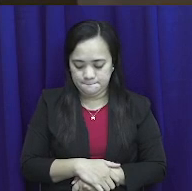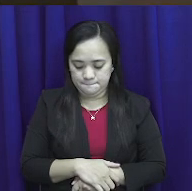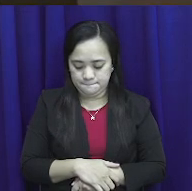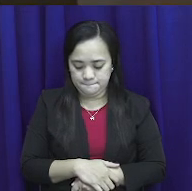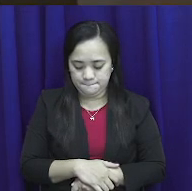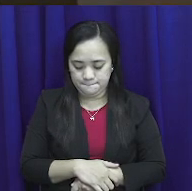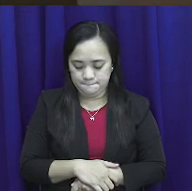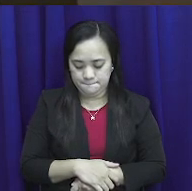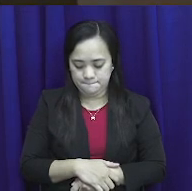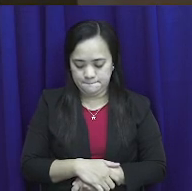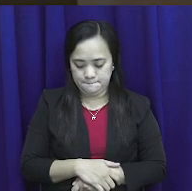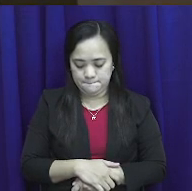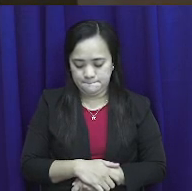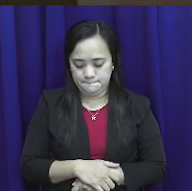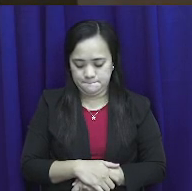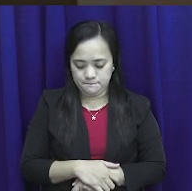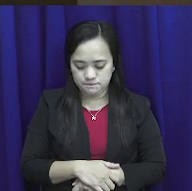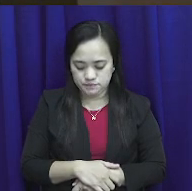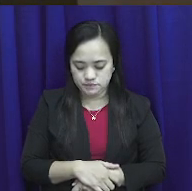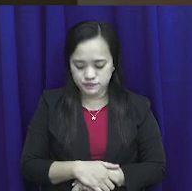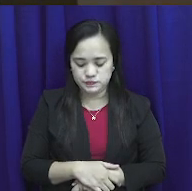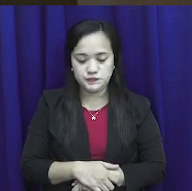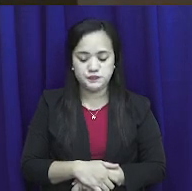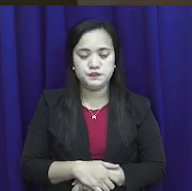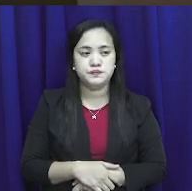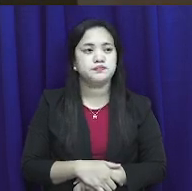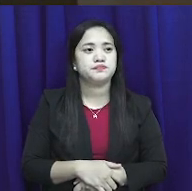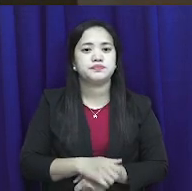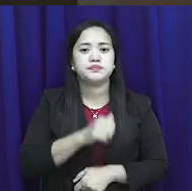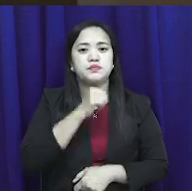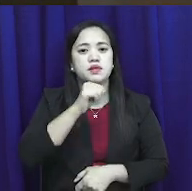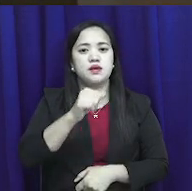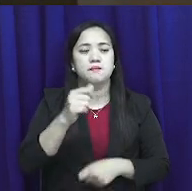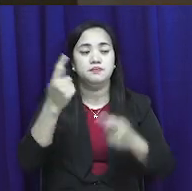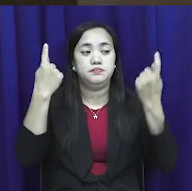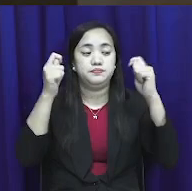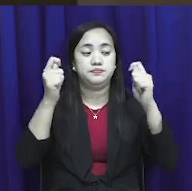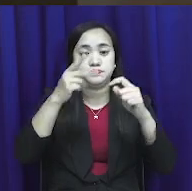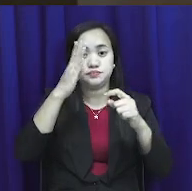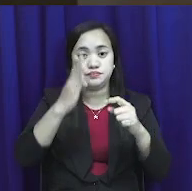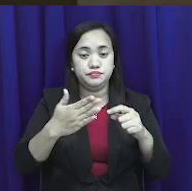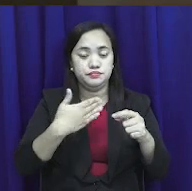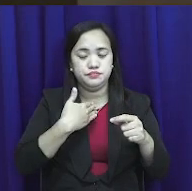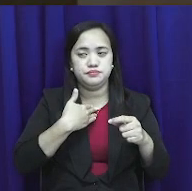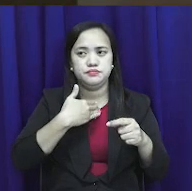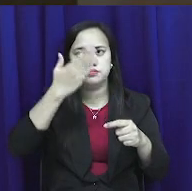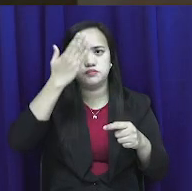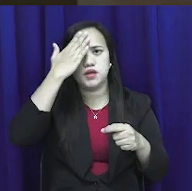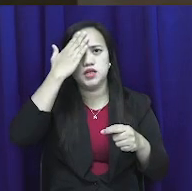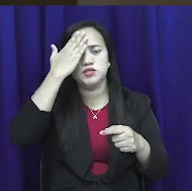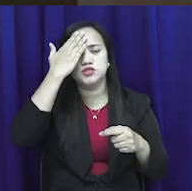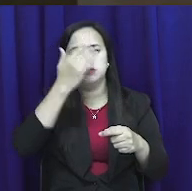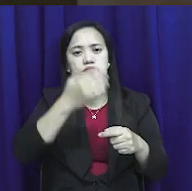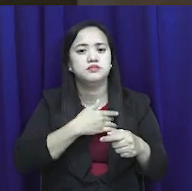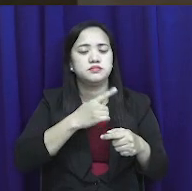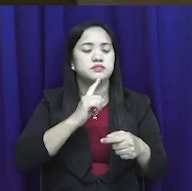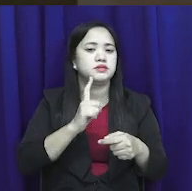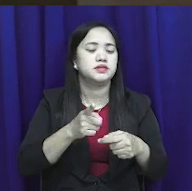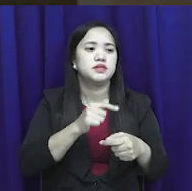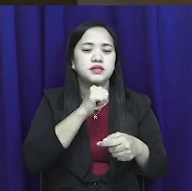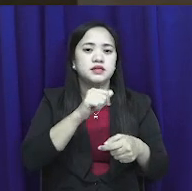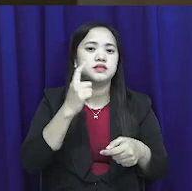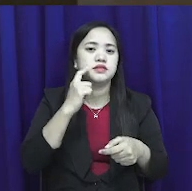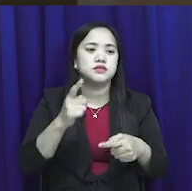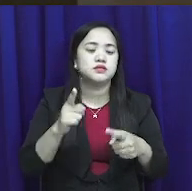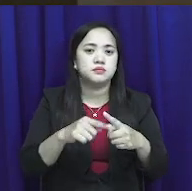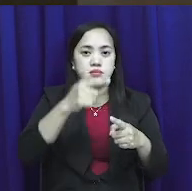Ah hindi basta-basta Yuno Hindi ko naman I'm not trying God Knows my heart I'm not I'm not gna say this dahil sa may para